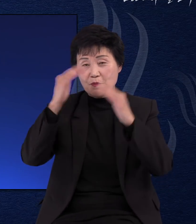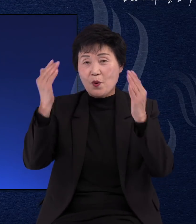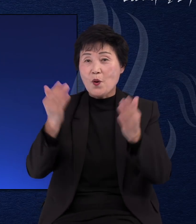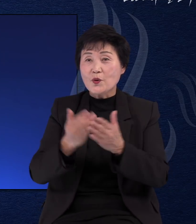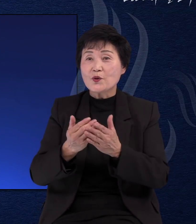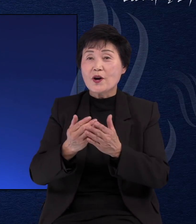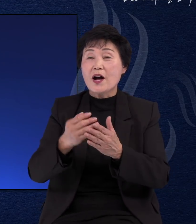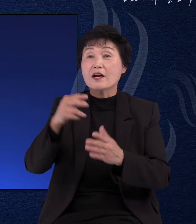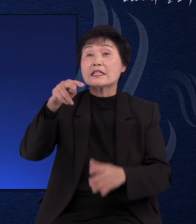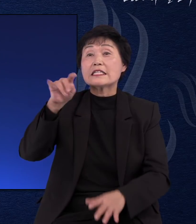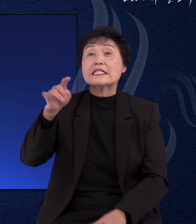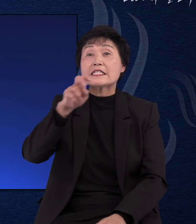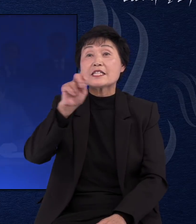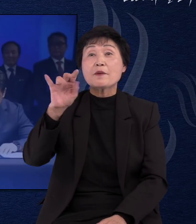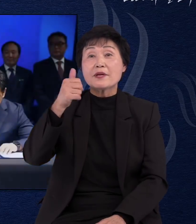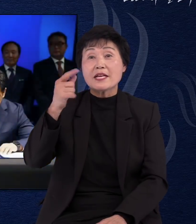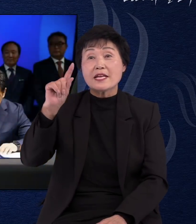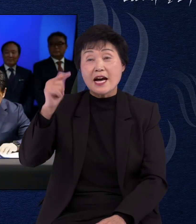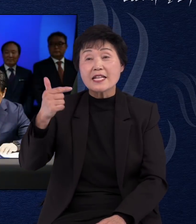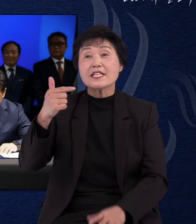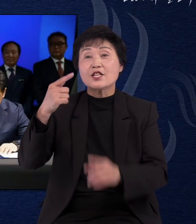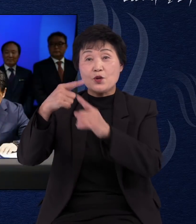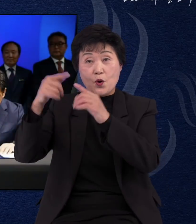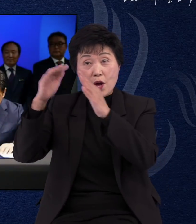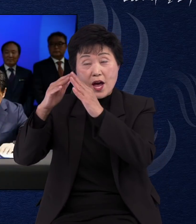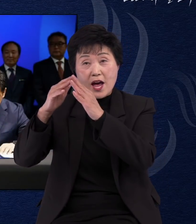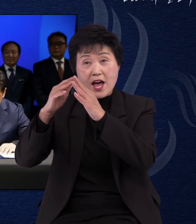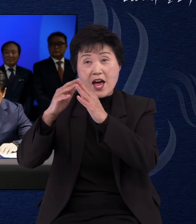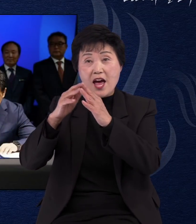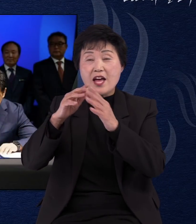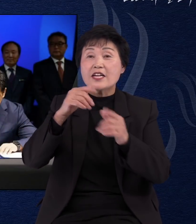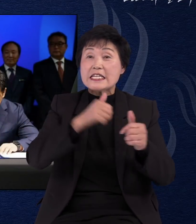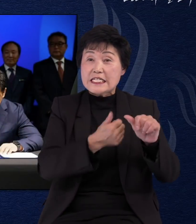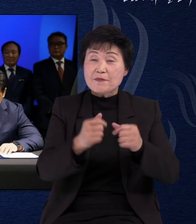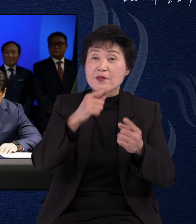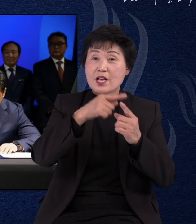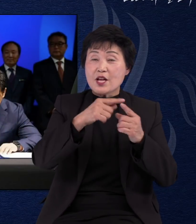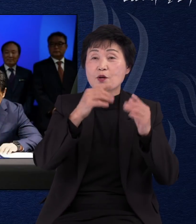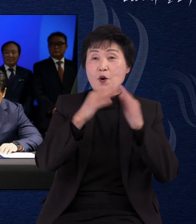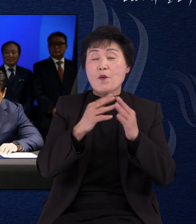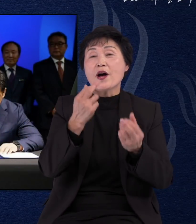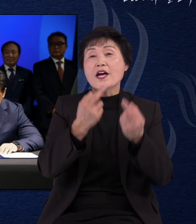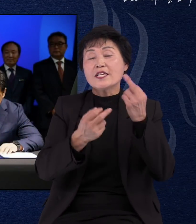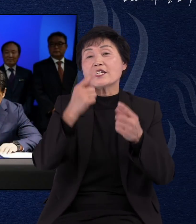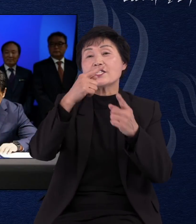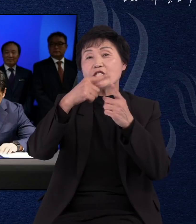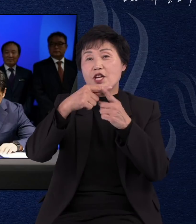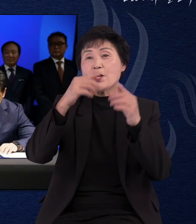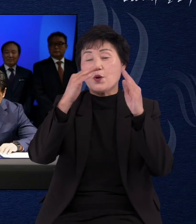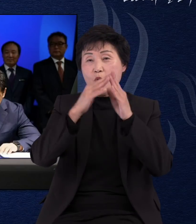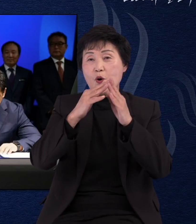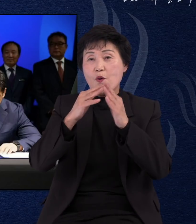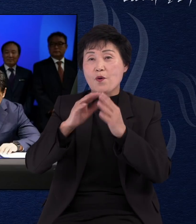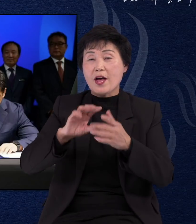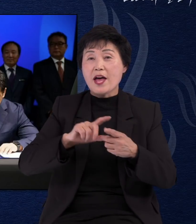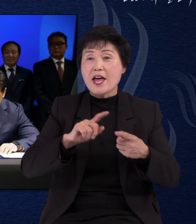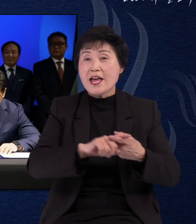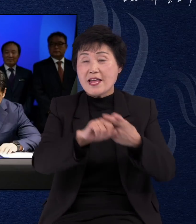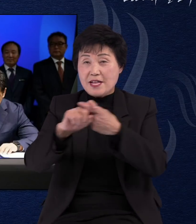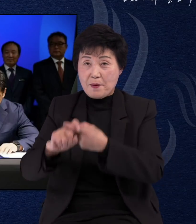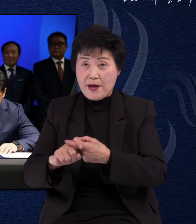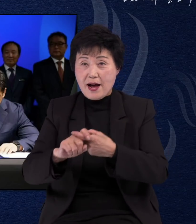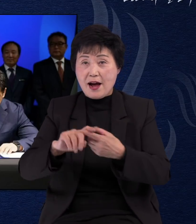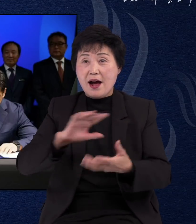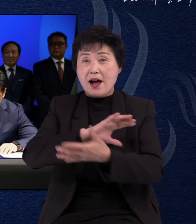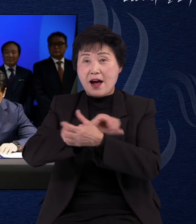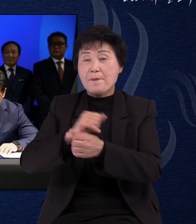하게 되었는데, 그 사진 하나만 보여주시면, 형제교회 협약식을 하고 같이 이제 사역을 하게 되면서 작년에 우리